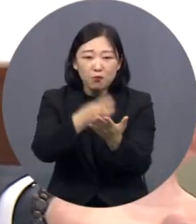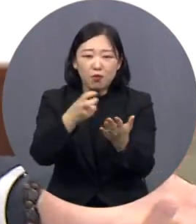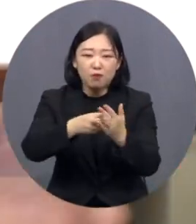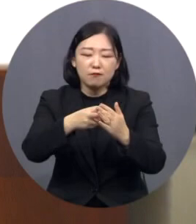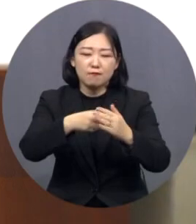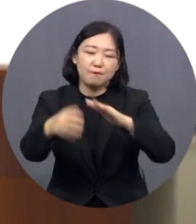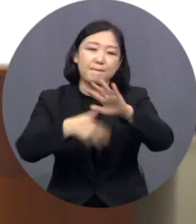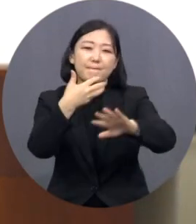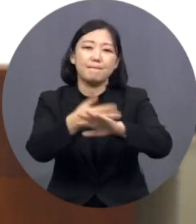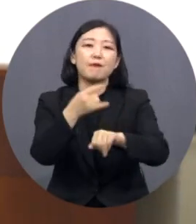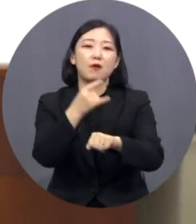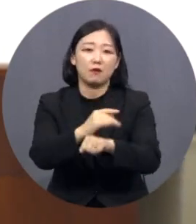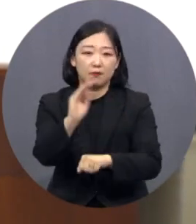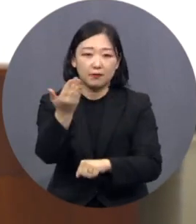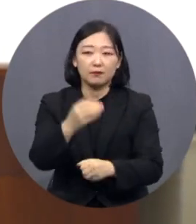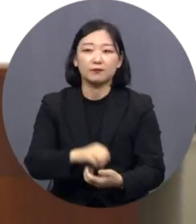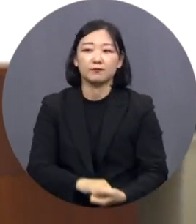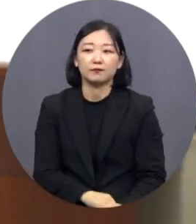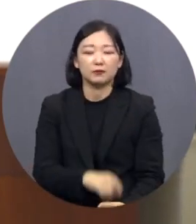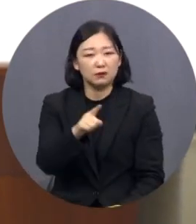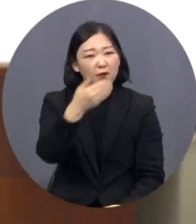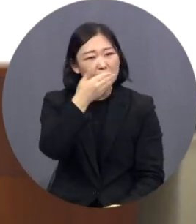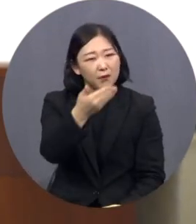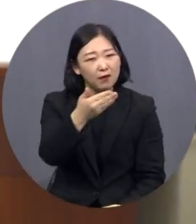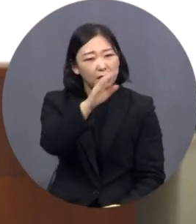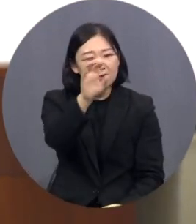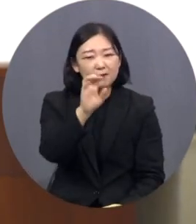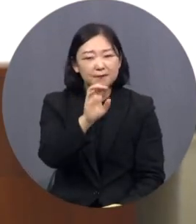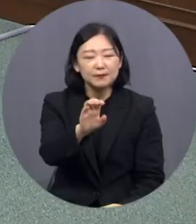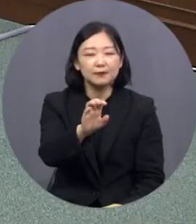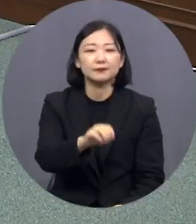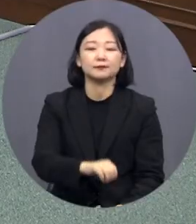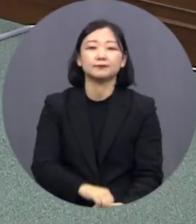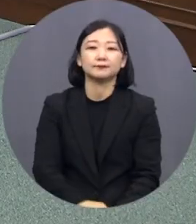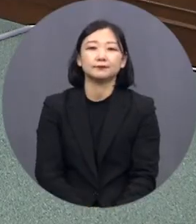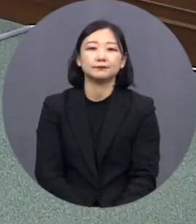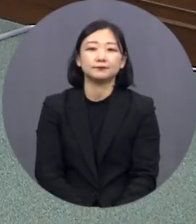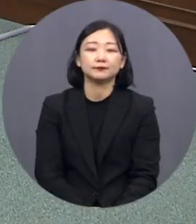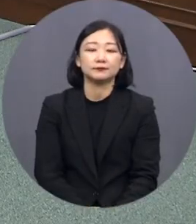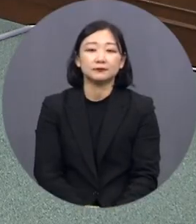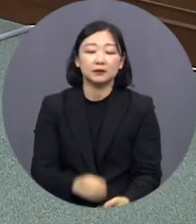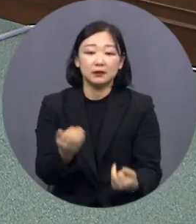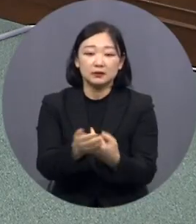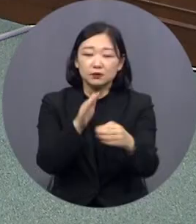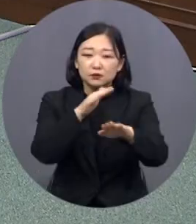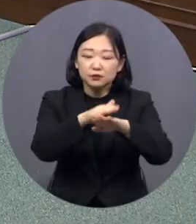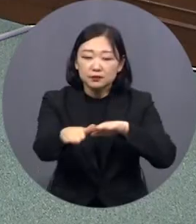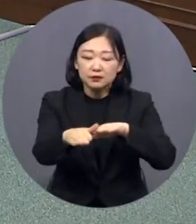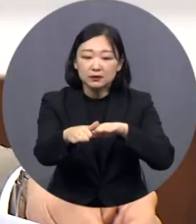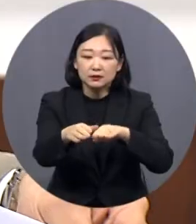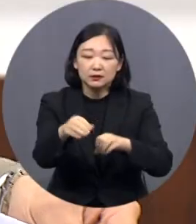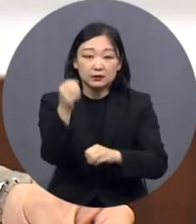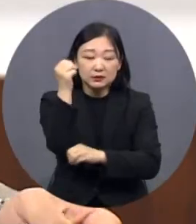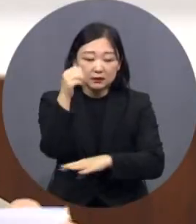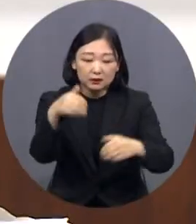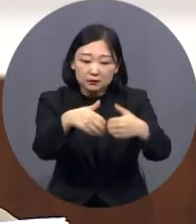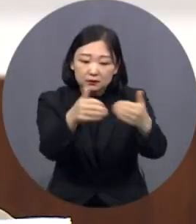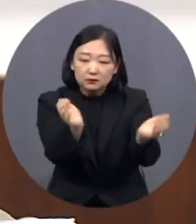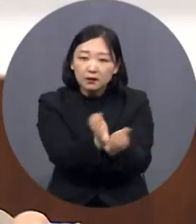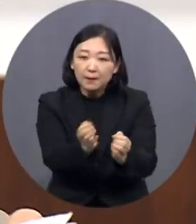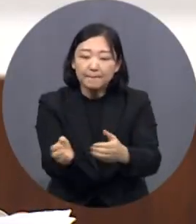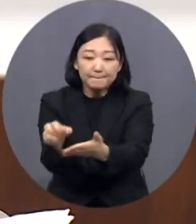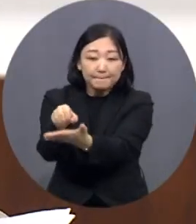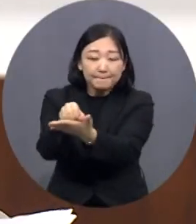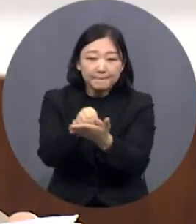건데 이게 가능할까라는 거죠. 제주형 기초자치단체를 도입해 자치구 제한